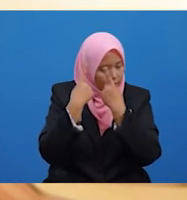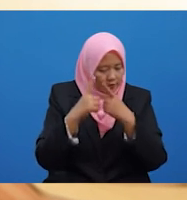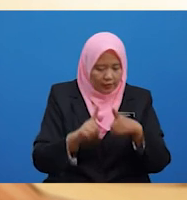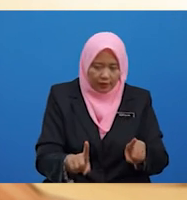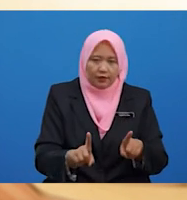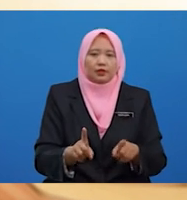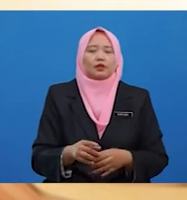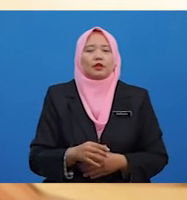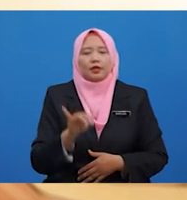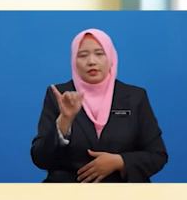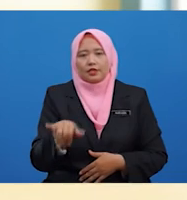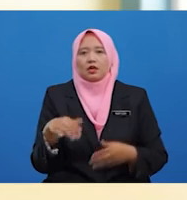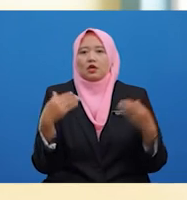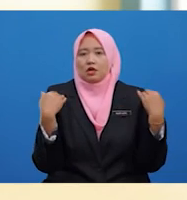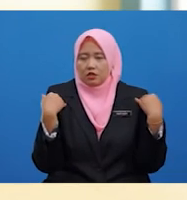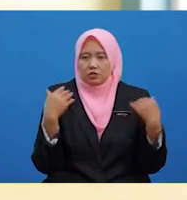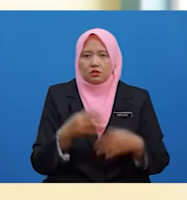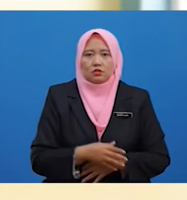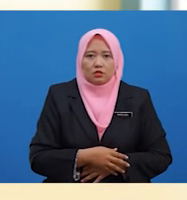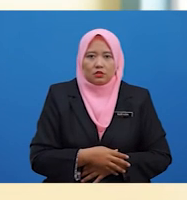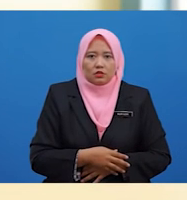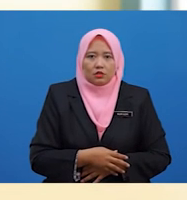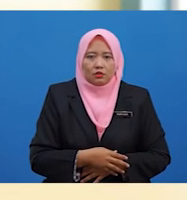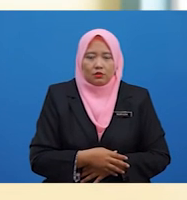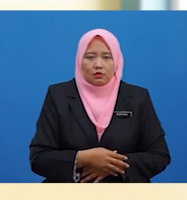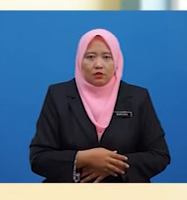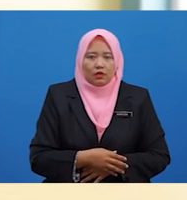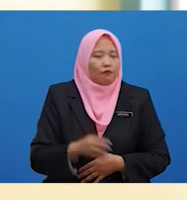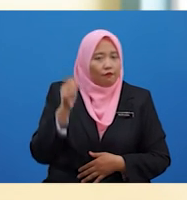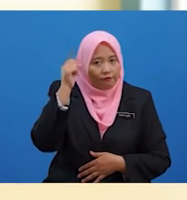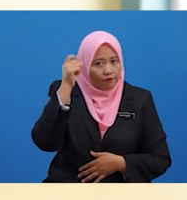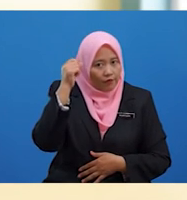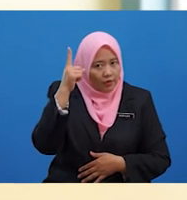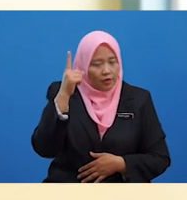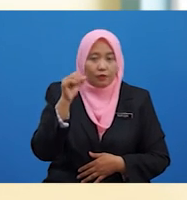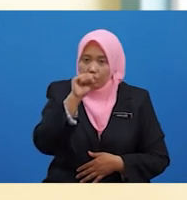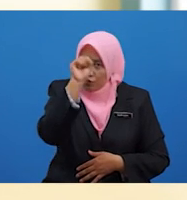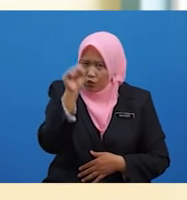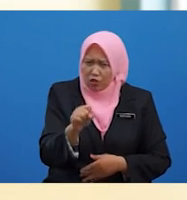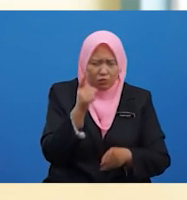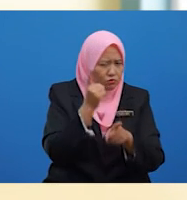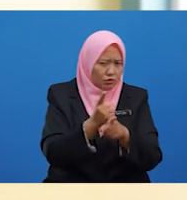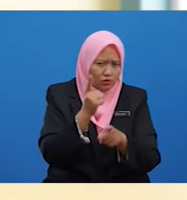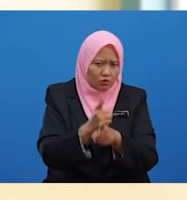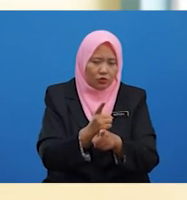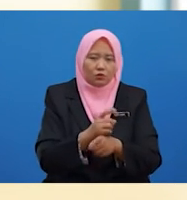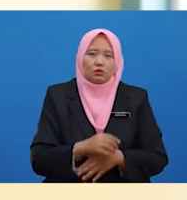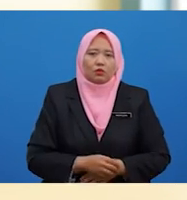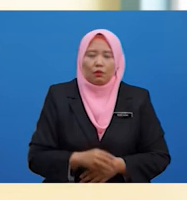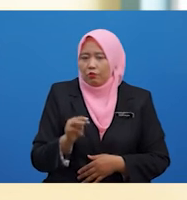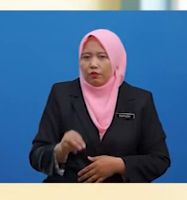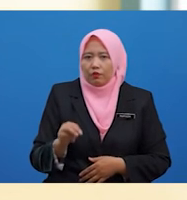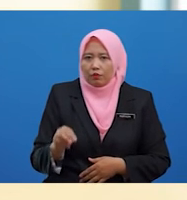jawapan sebaiknya. Cikgu ingatkan sekali lagi, fahami kehendak soalan betul-betul supaya